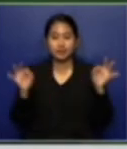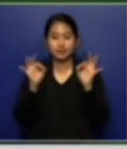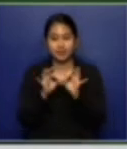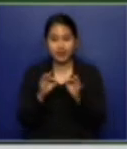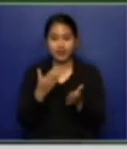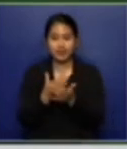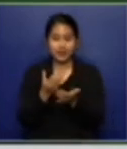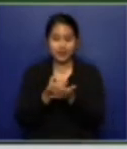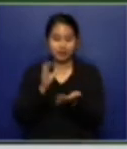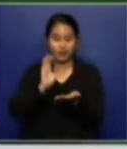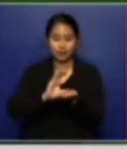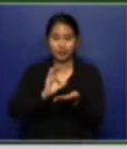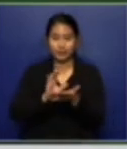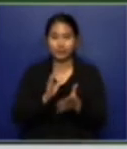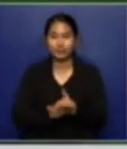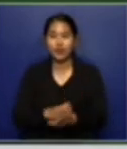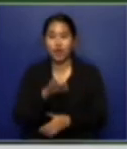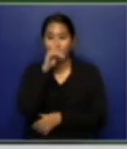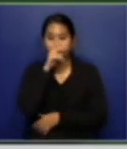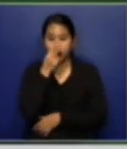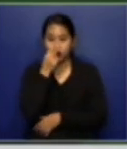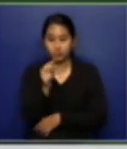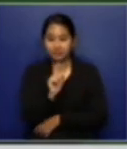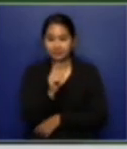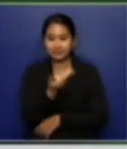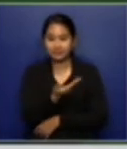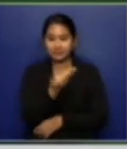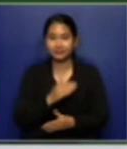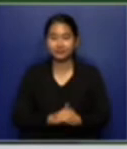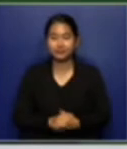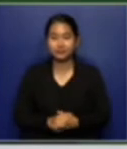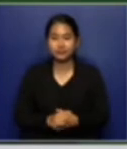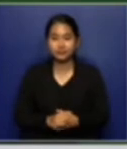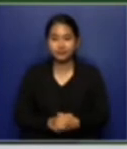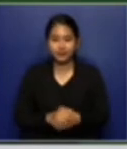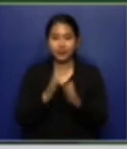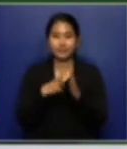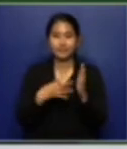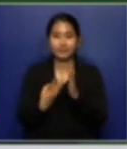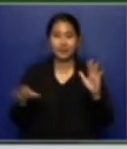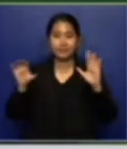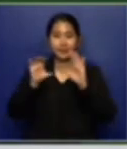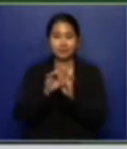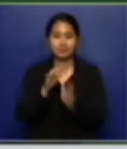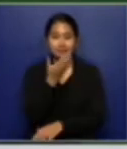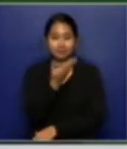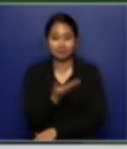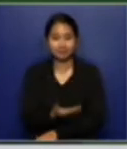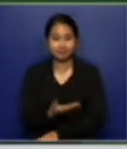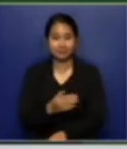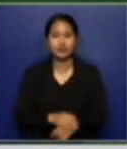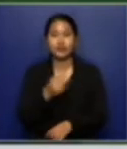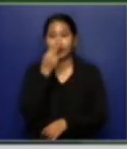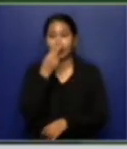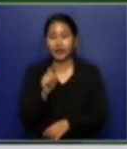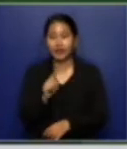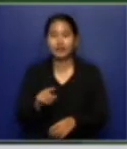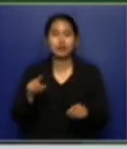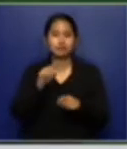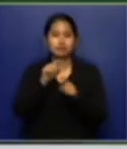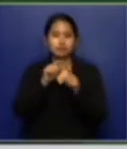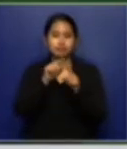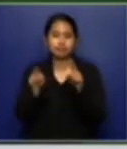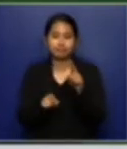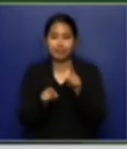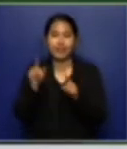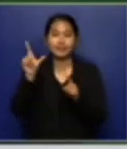ณาการให้มากขึ้นลองมาดูนะคะจากแผนภาพนะคะท่านจะเห็นว่าตรงกรอบสีเหลืองนะคะจะเป็นร